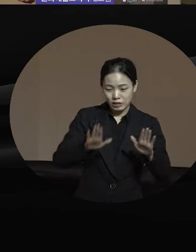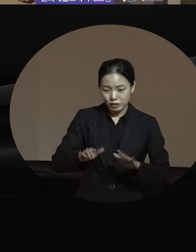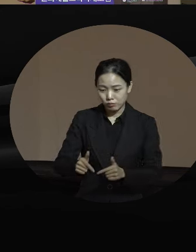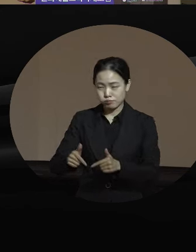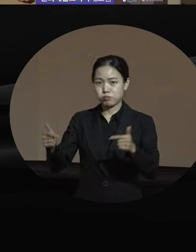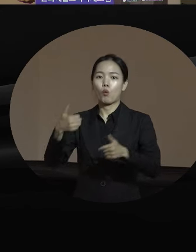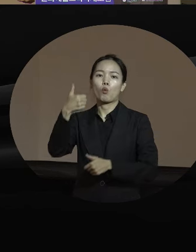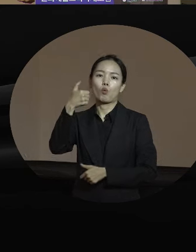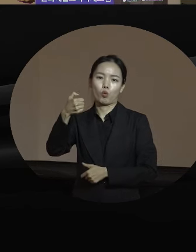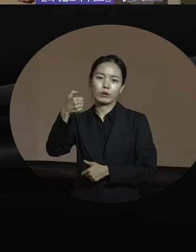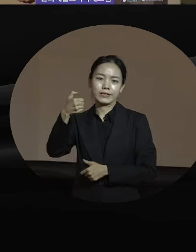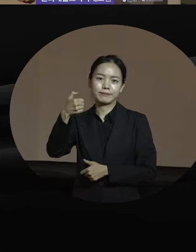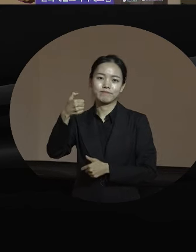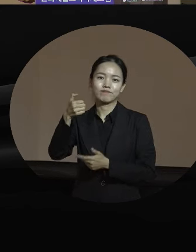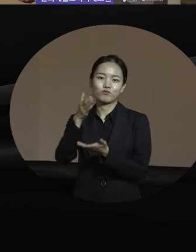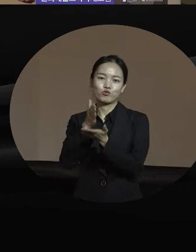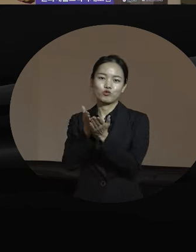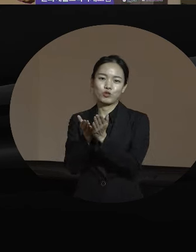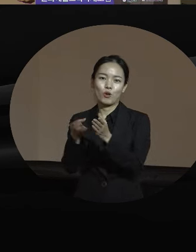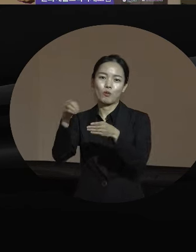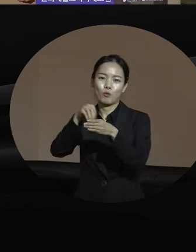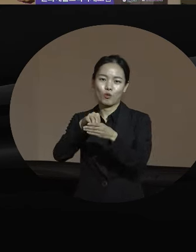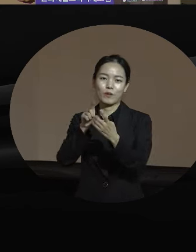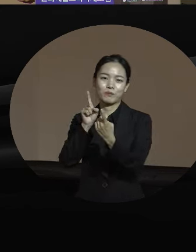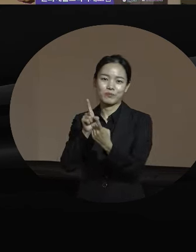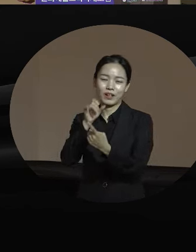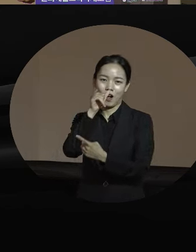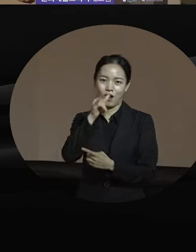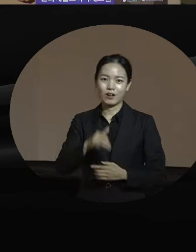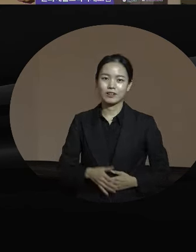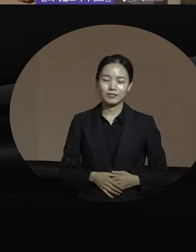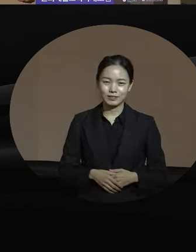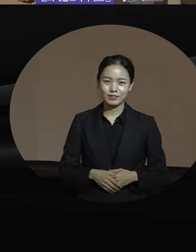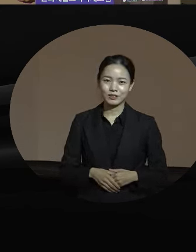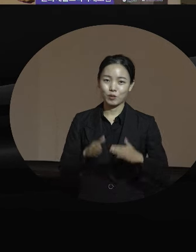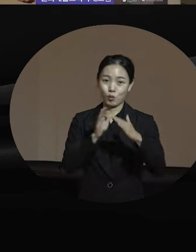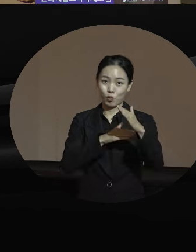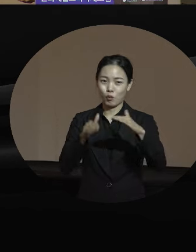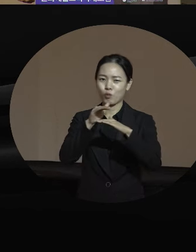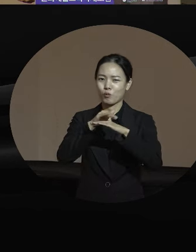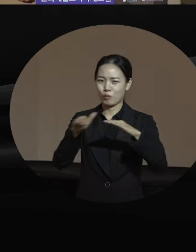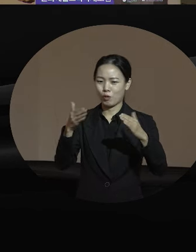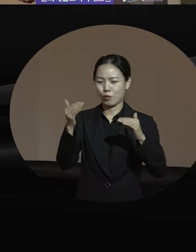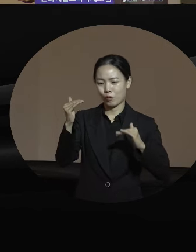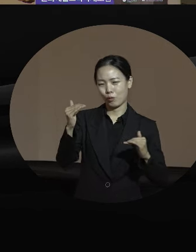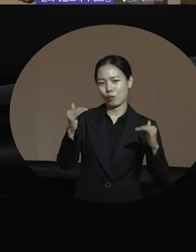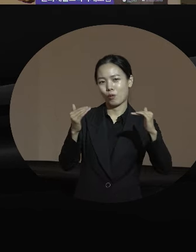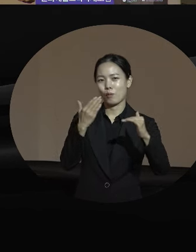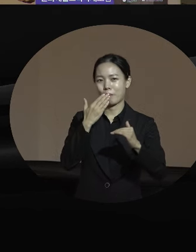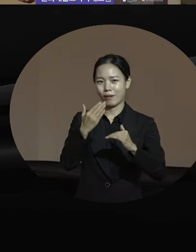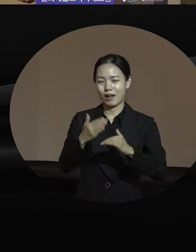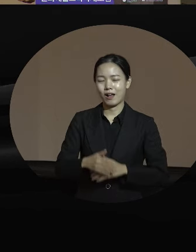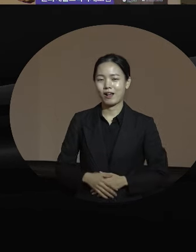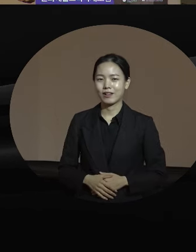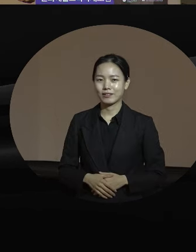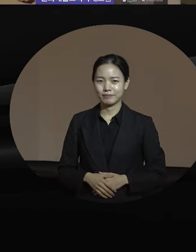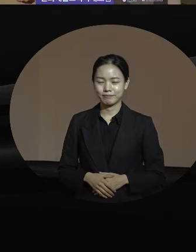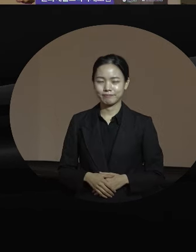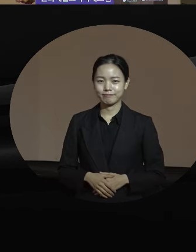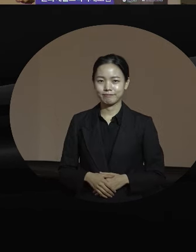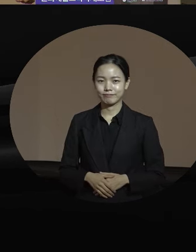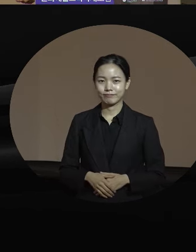포용함으로써 사회경제적 불평등에 따른 문화적 불평등을 해소하는 방향으로 또 사회 돌봄에 문화 돌봄을 더하는 방향으로